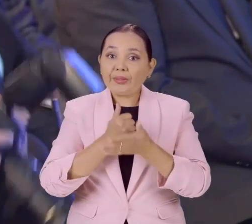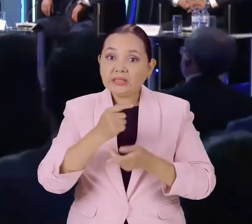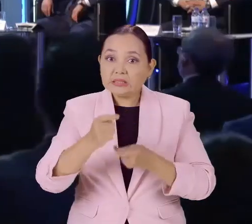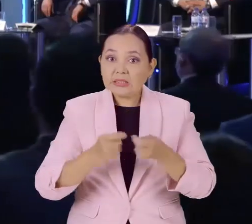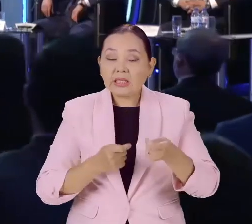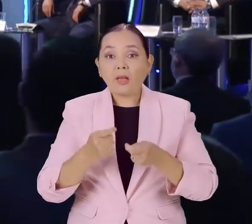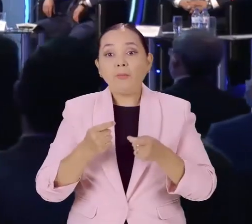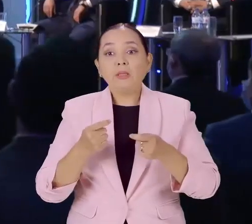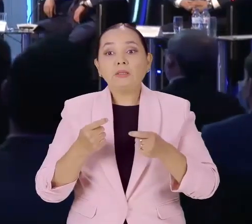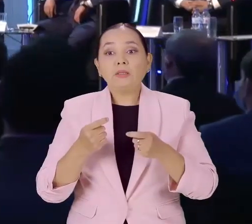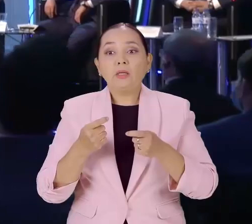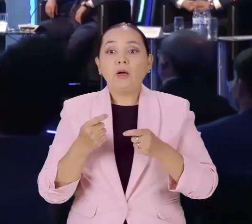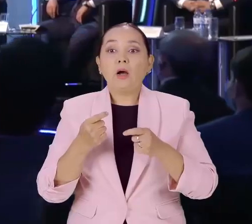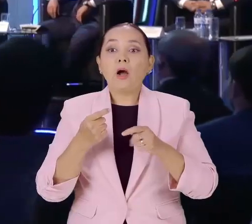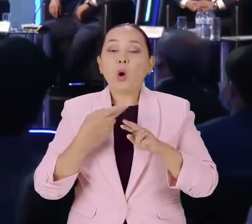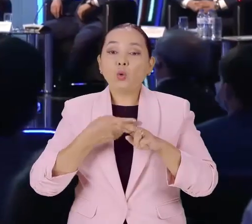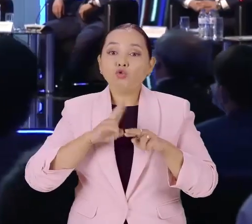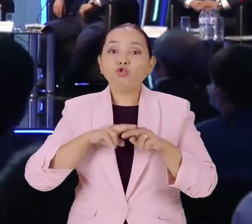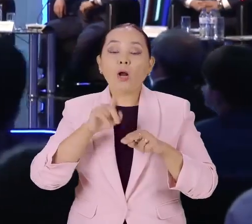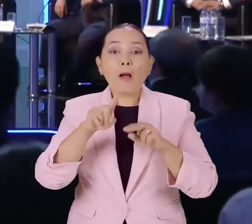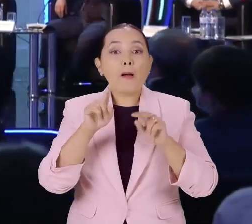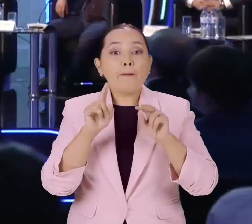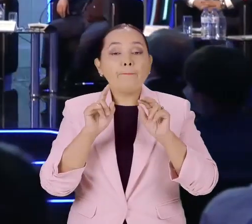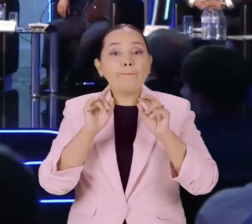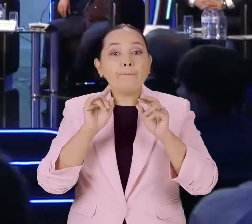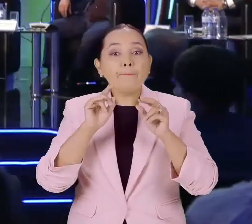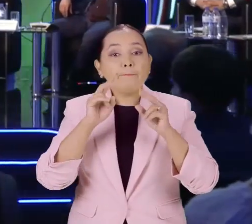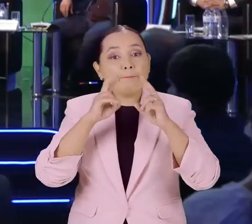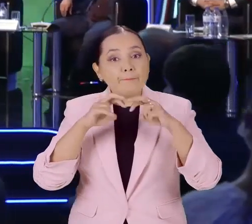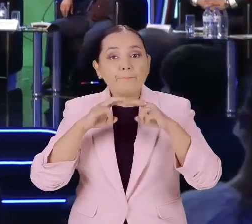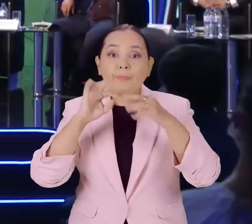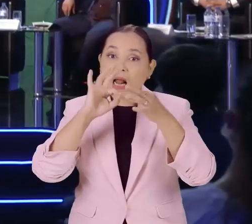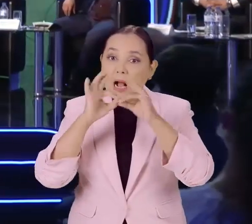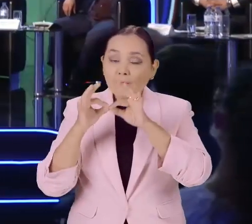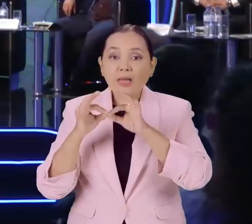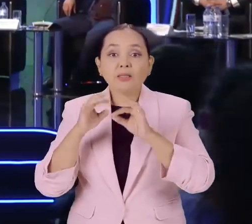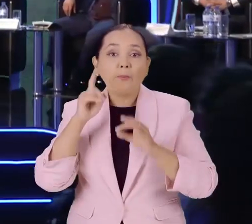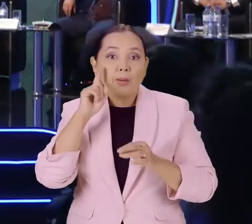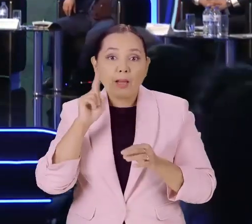prezidentimizning o'sha pragmatik siyosatlarini natijasi deb bilaman.